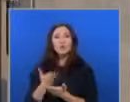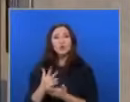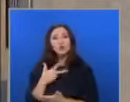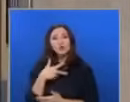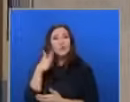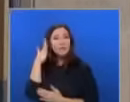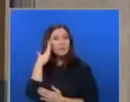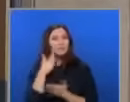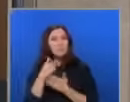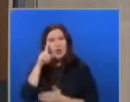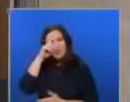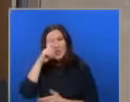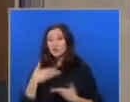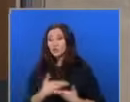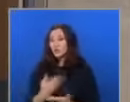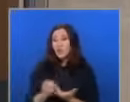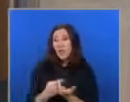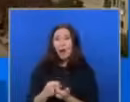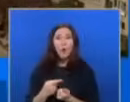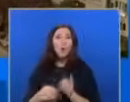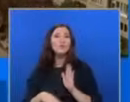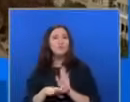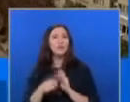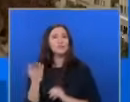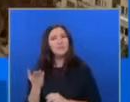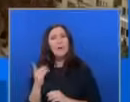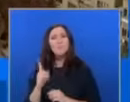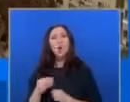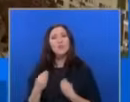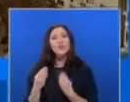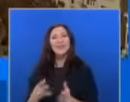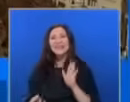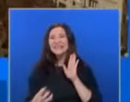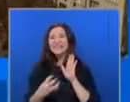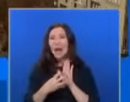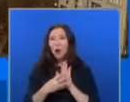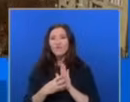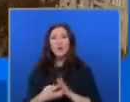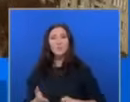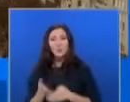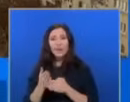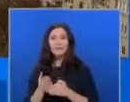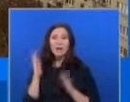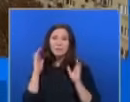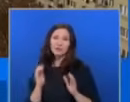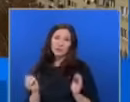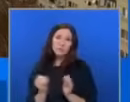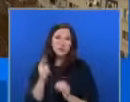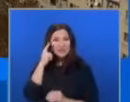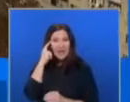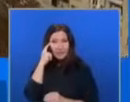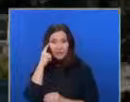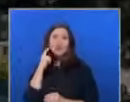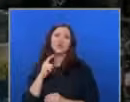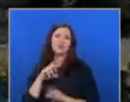социален министър. Според нея са нужни няколко депутати. Те могат да дадат знакова подкрепа и правителство на малцинството, знаете, че всъщност